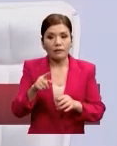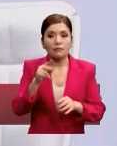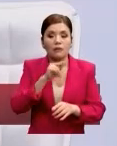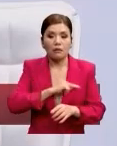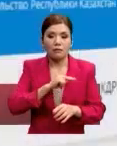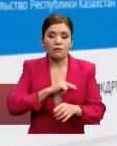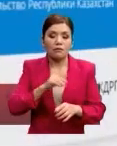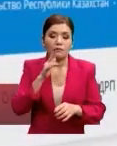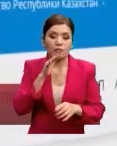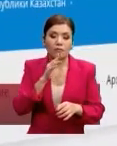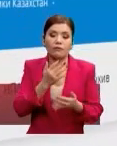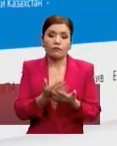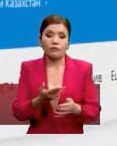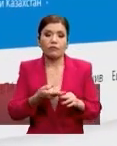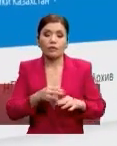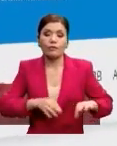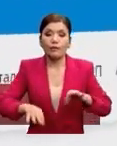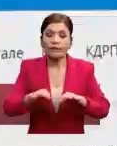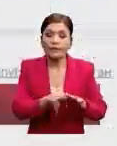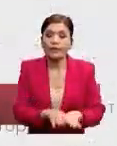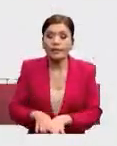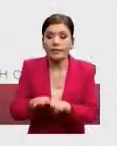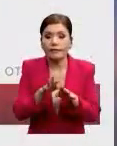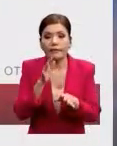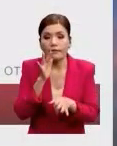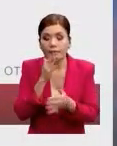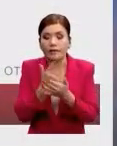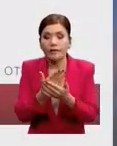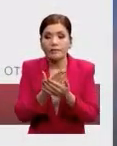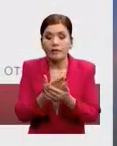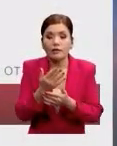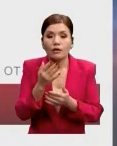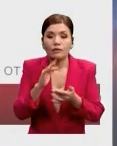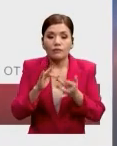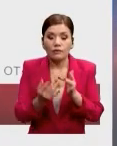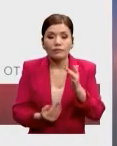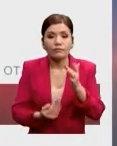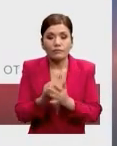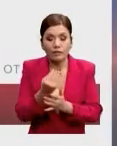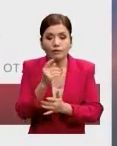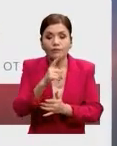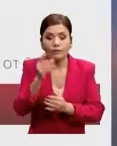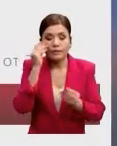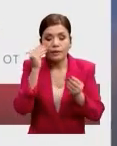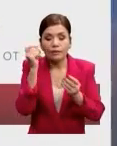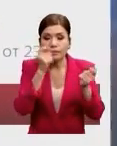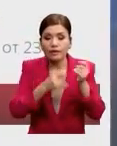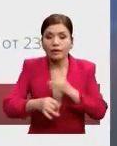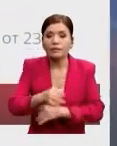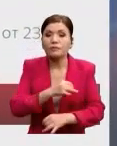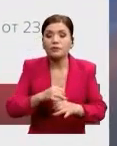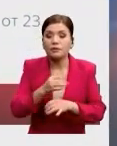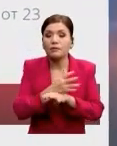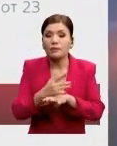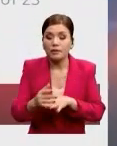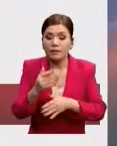час рабочего времени. Сам проект единого часового пояса сейчас находится на публичном обсуждении на платформе «Открытый МПА». И, судя